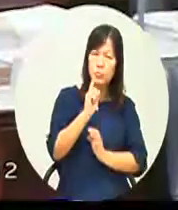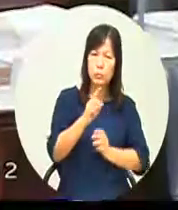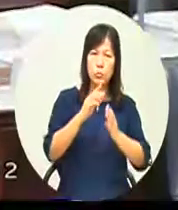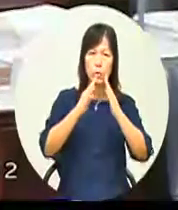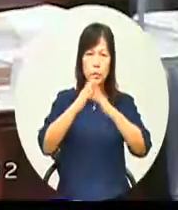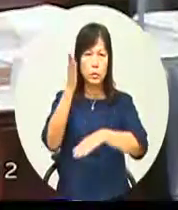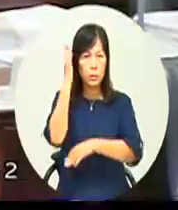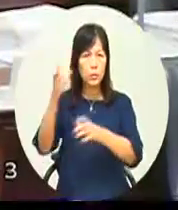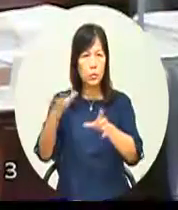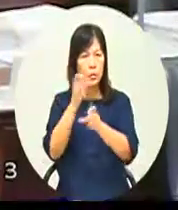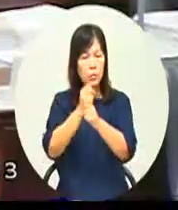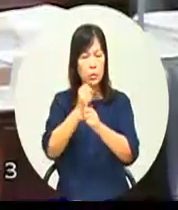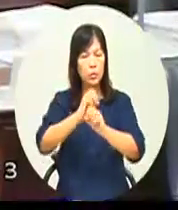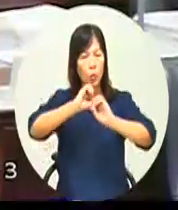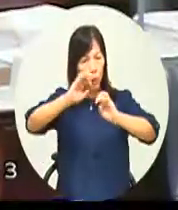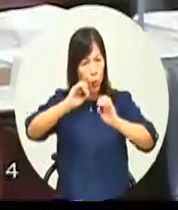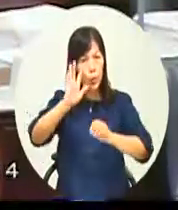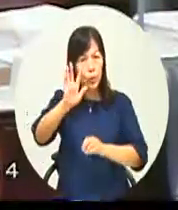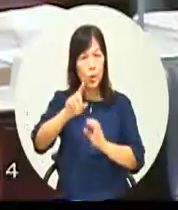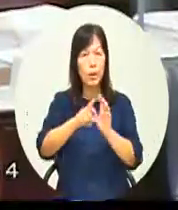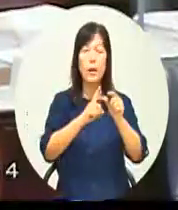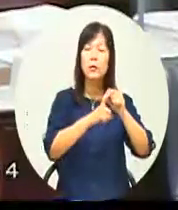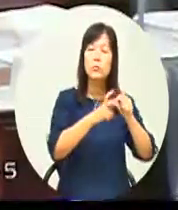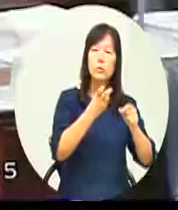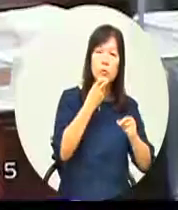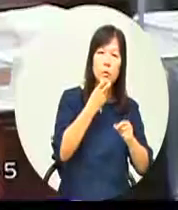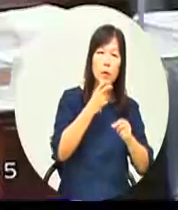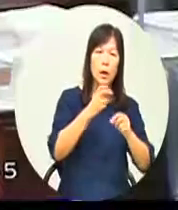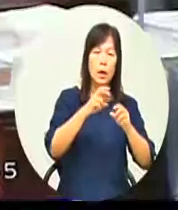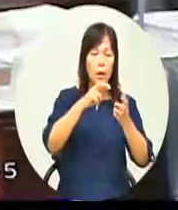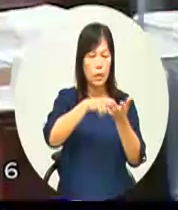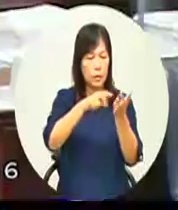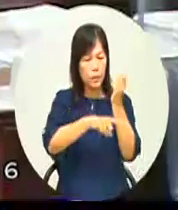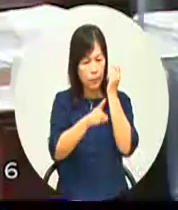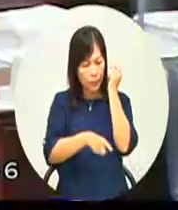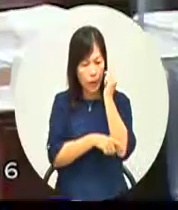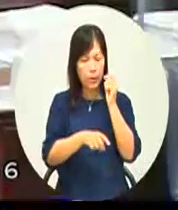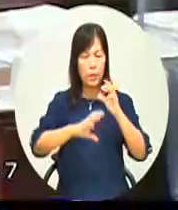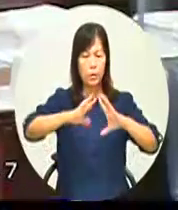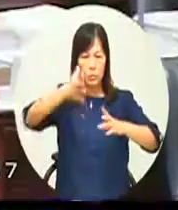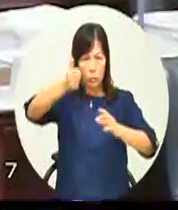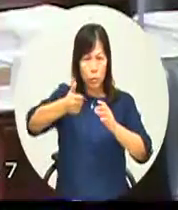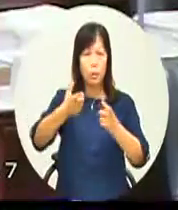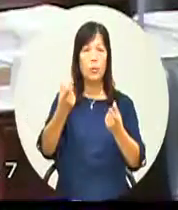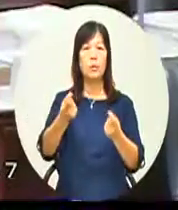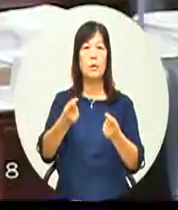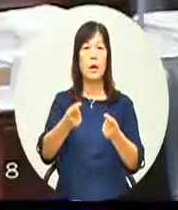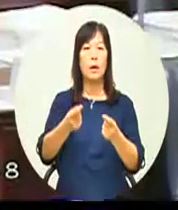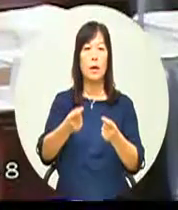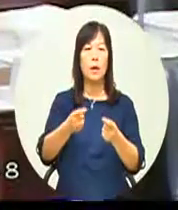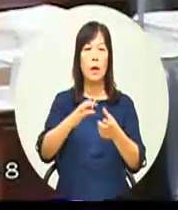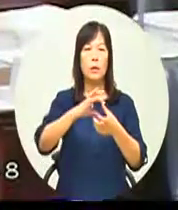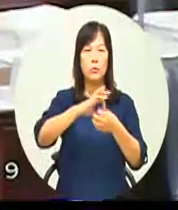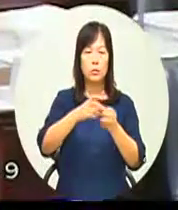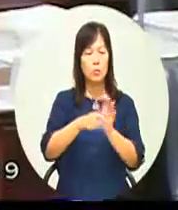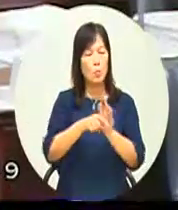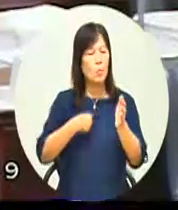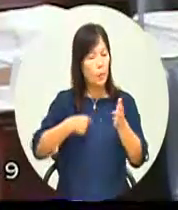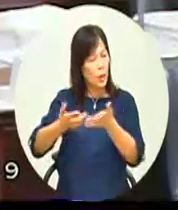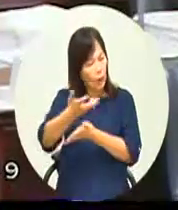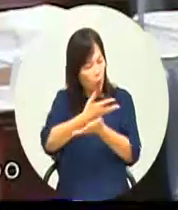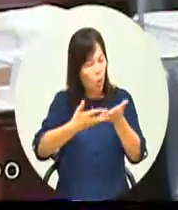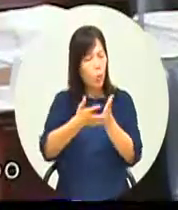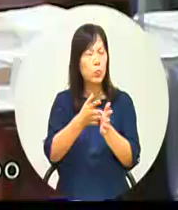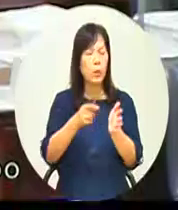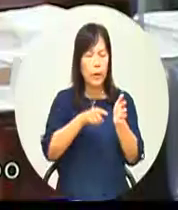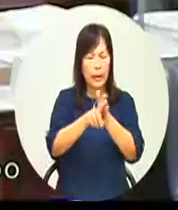府的同仁在呼吁的是，现在中央不管是立法院还是行政院，甚至总统府， 我们都是处于一个比较可以沟通、可以比较直